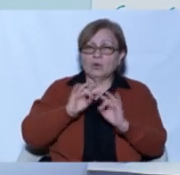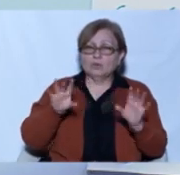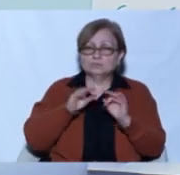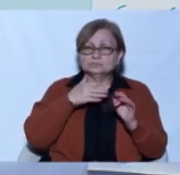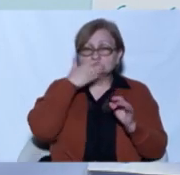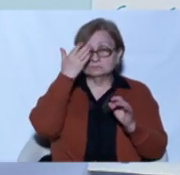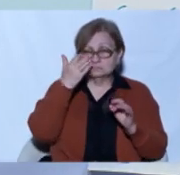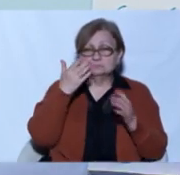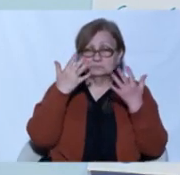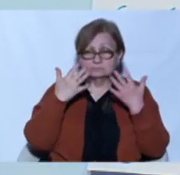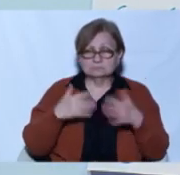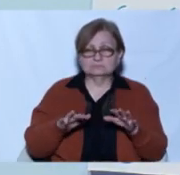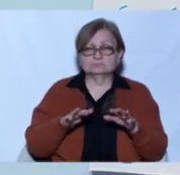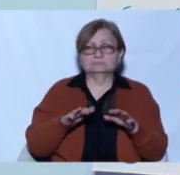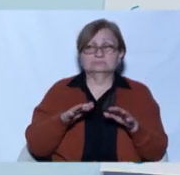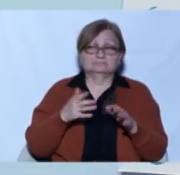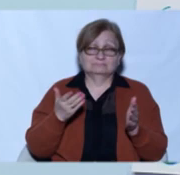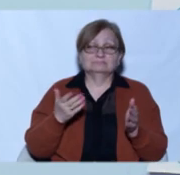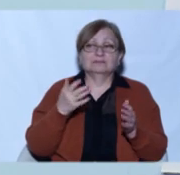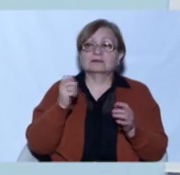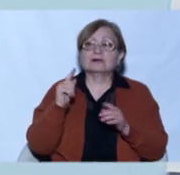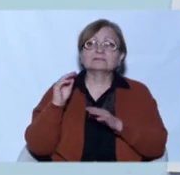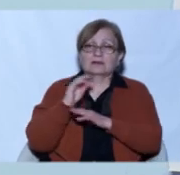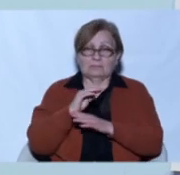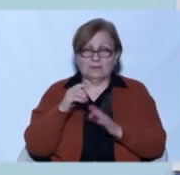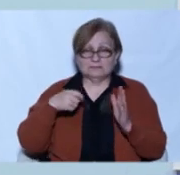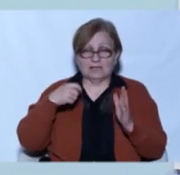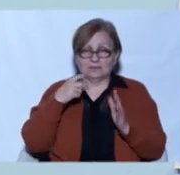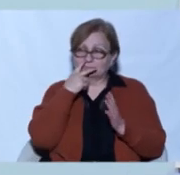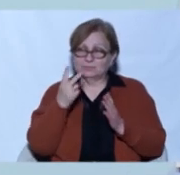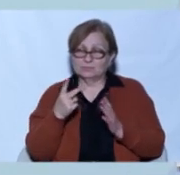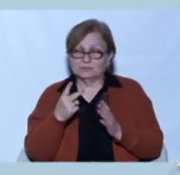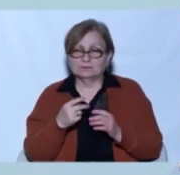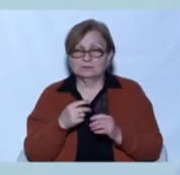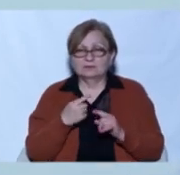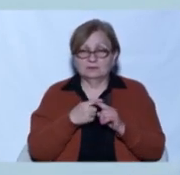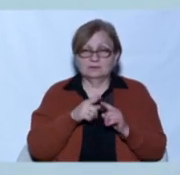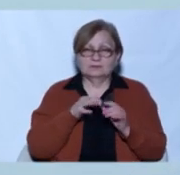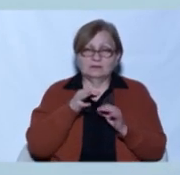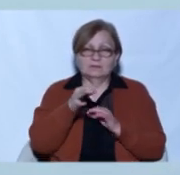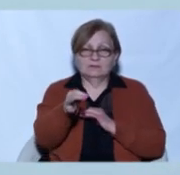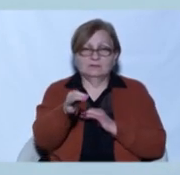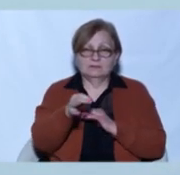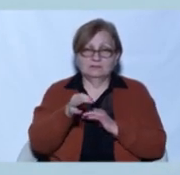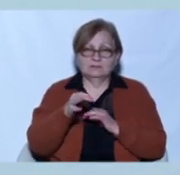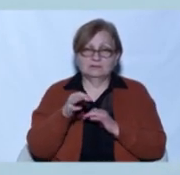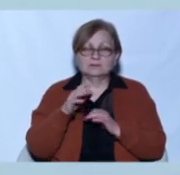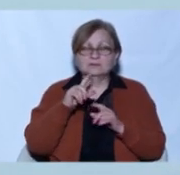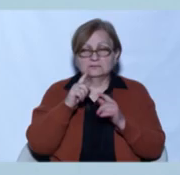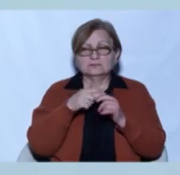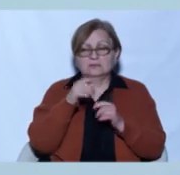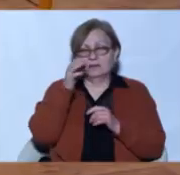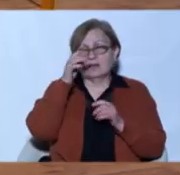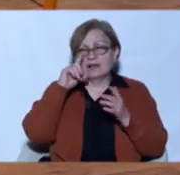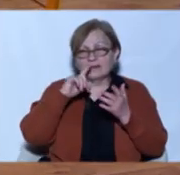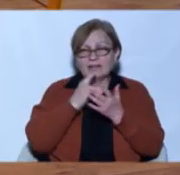მოთხრობის წაკითხვით უკვე გაგიჩნდათ, ხო? აი ამ კითხვებზე პასუხის გაცემა ნიშნავს სწორედ ხელახლა